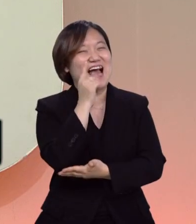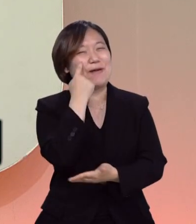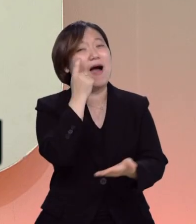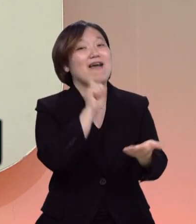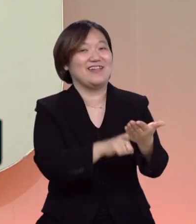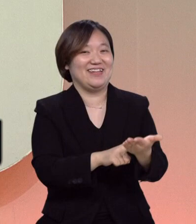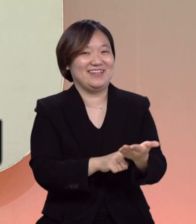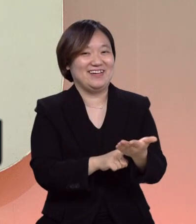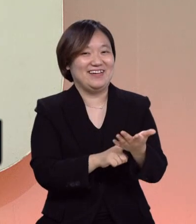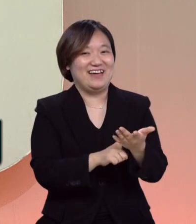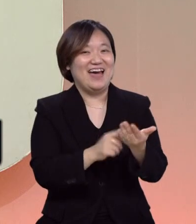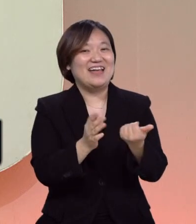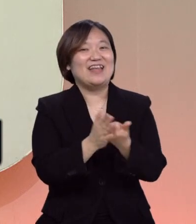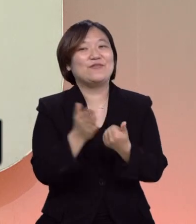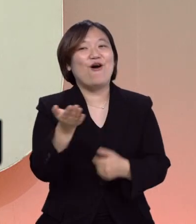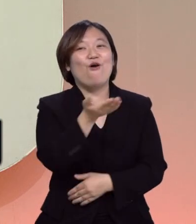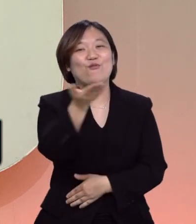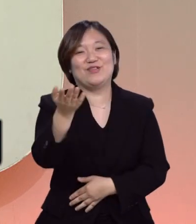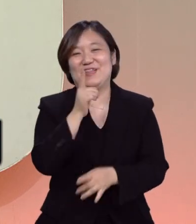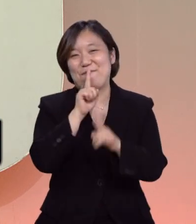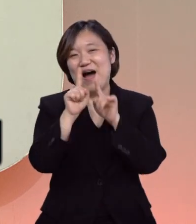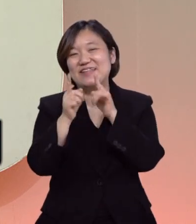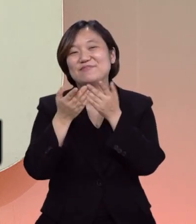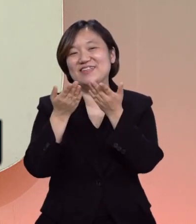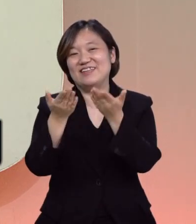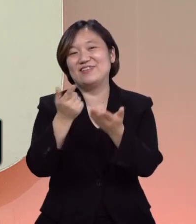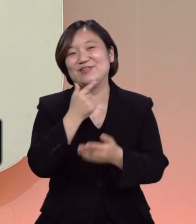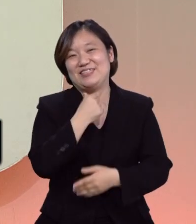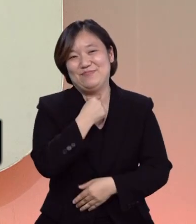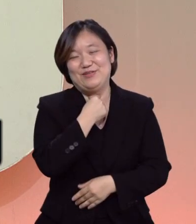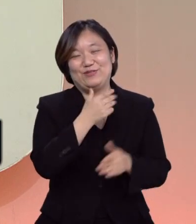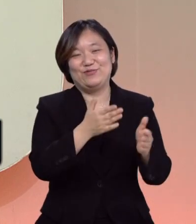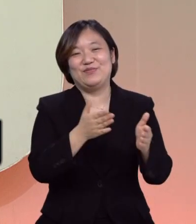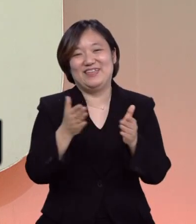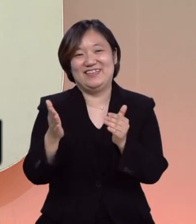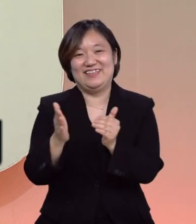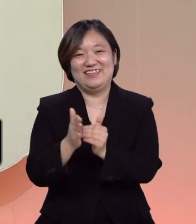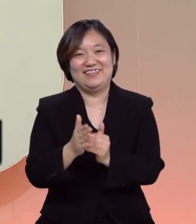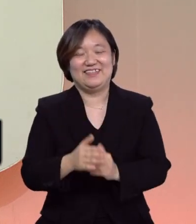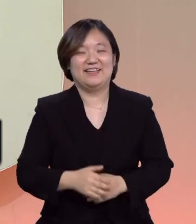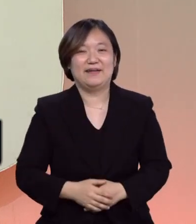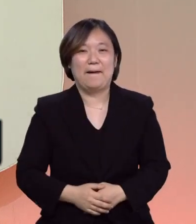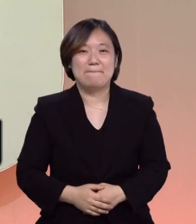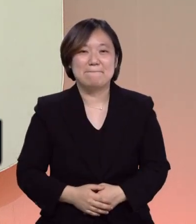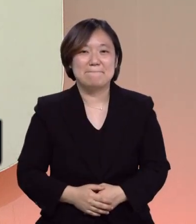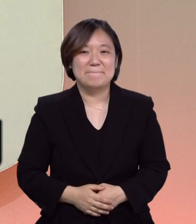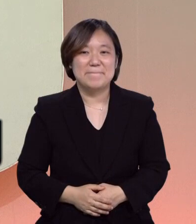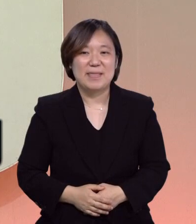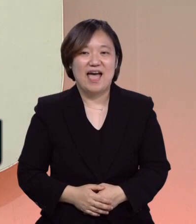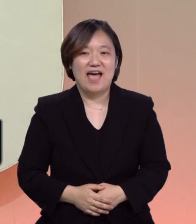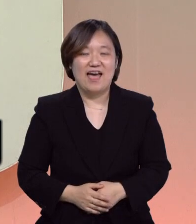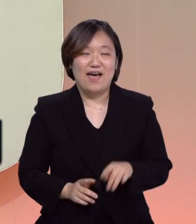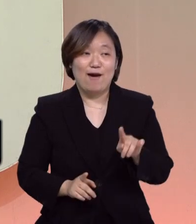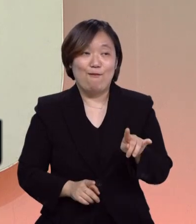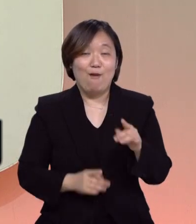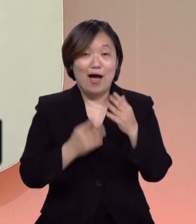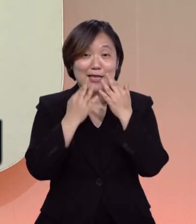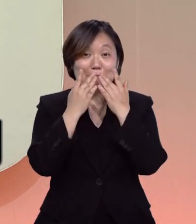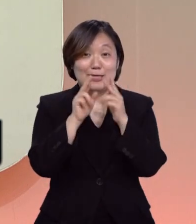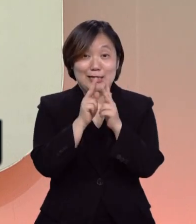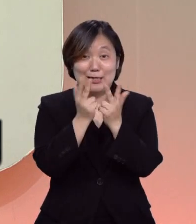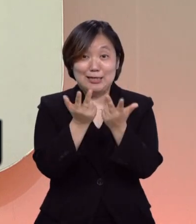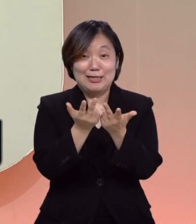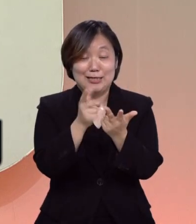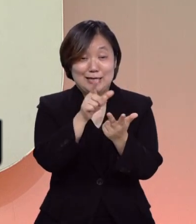함께 나누고 싶어서 오늘 이야기를 하나 준비했습니다 그래서 그 월간 해인지에 그